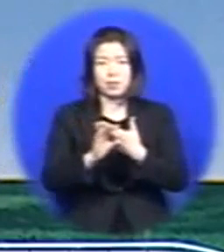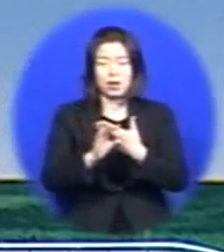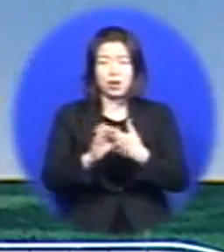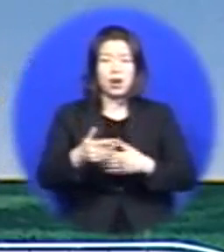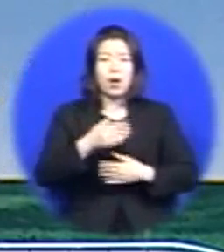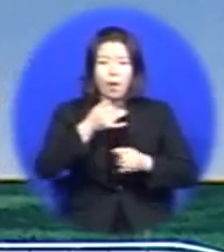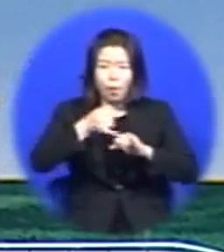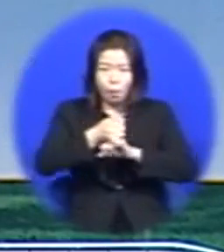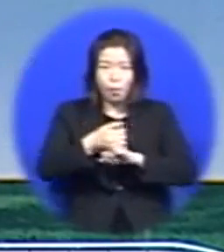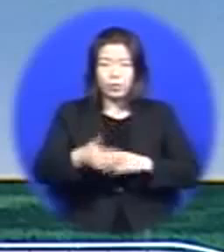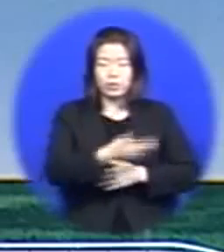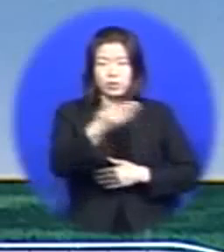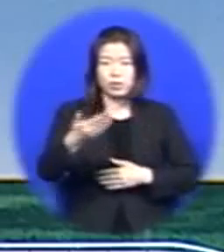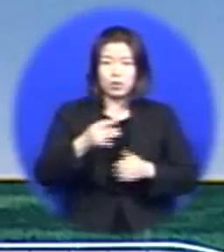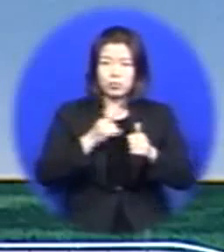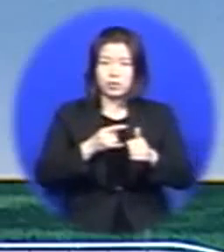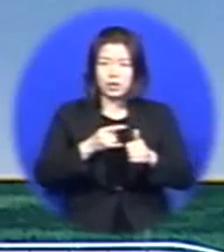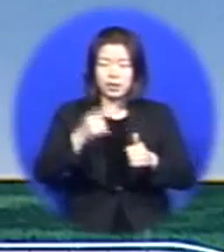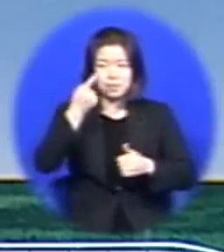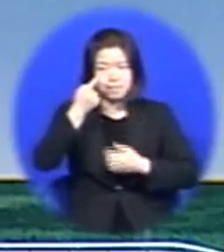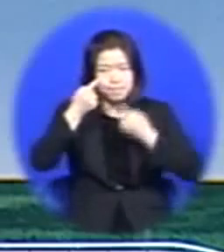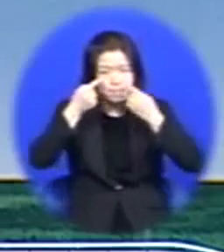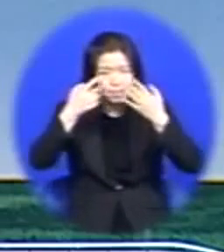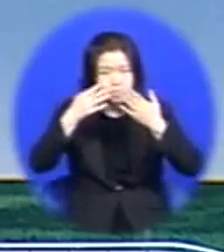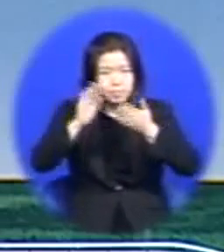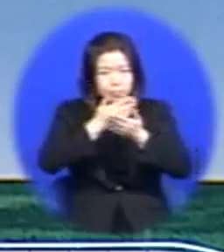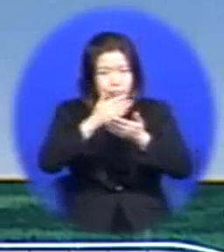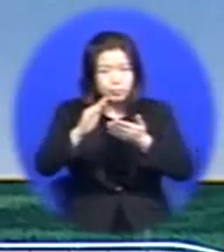반드시 여러분에게 분별력이 생깁니다.